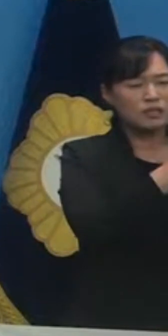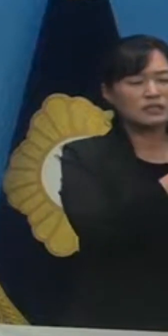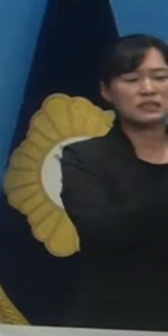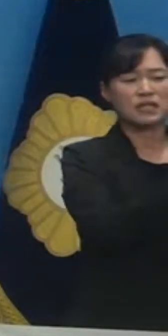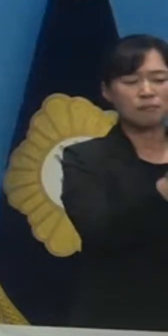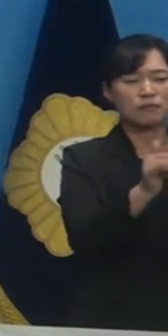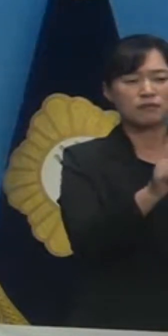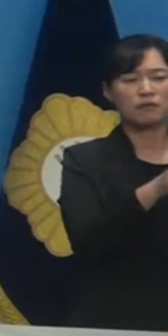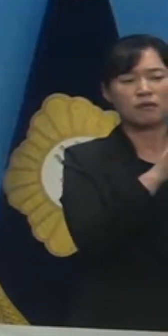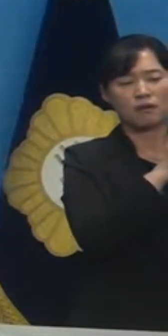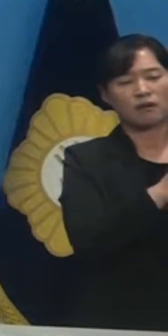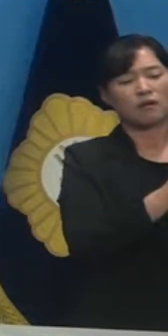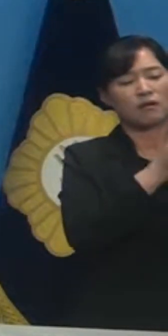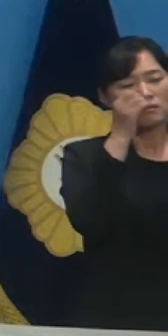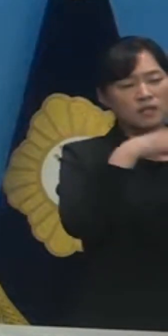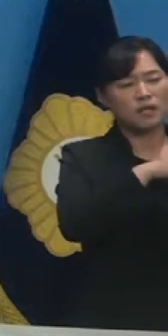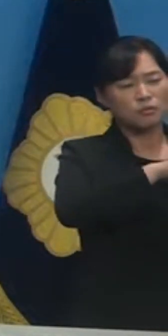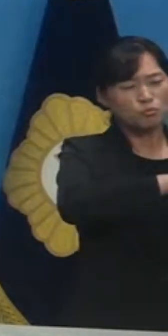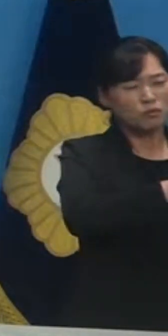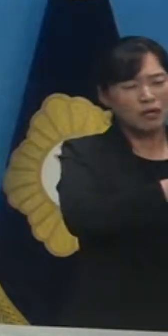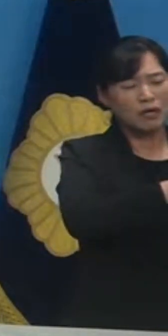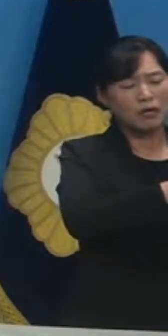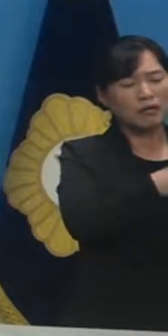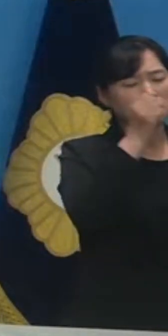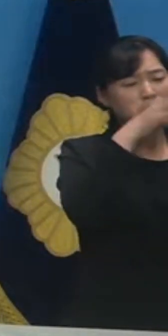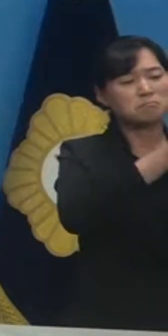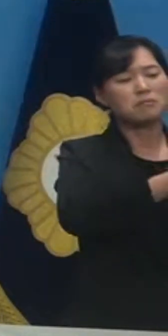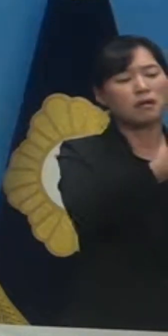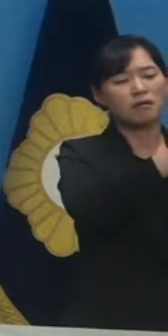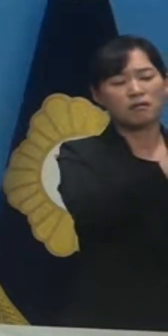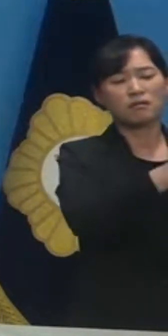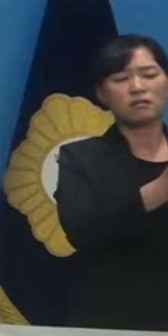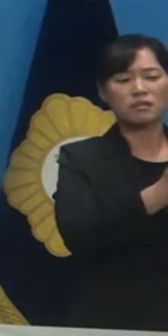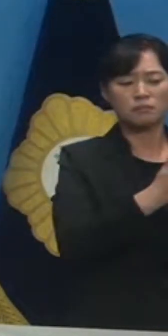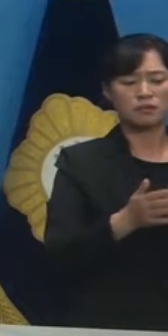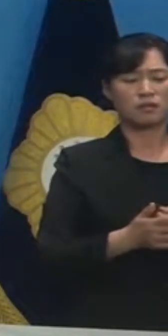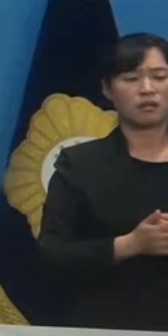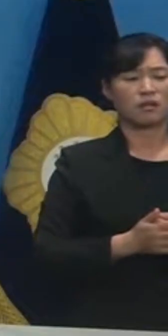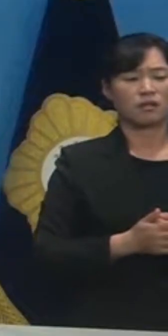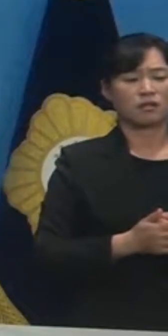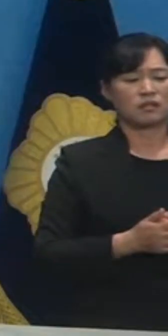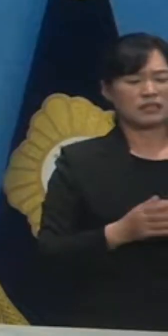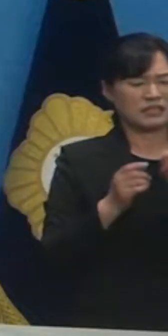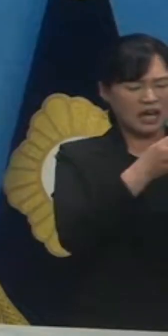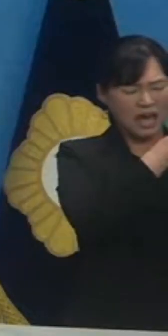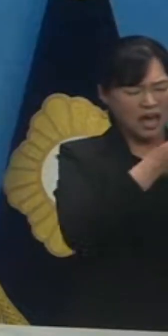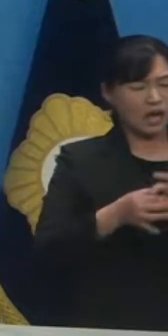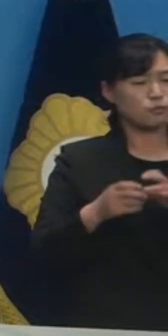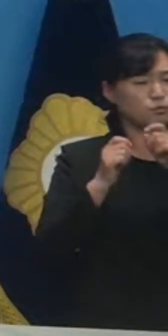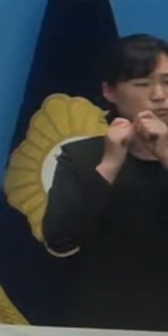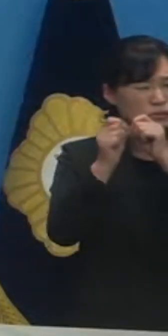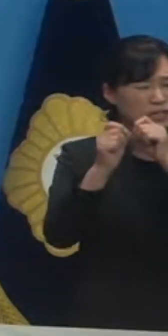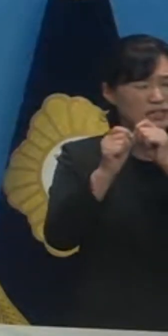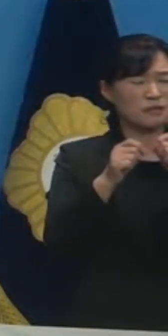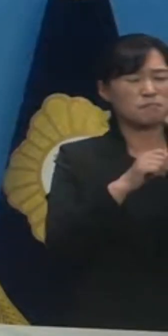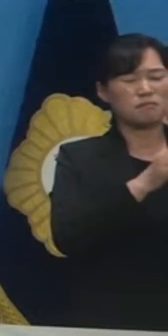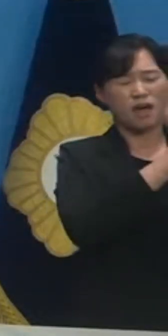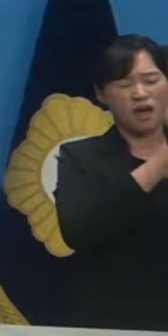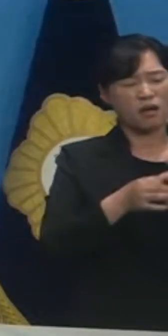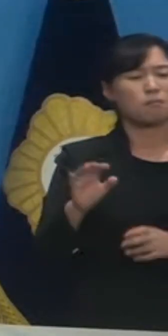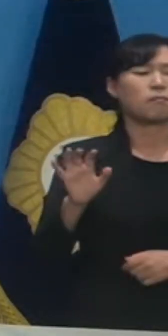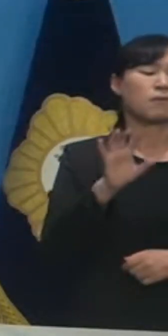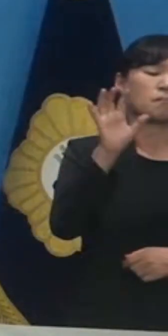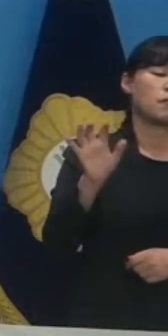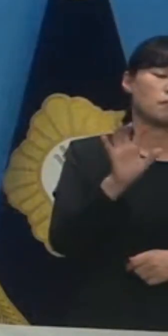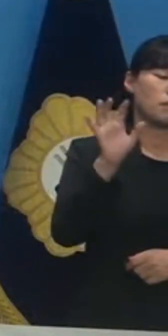자에 대해서 솜방망이 처벌에 그치고 있다 보니 사기 피해가 근절되지 않고 해마다 반복되는